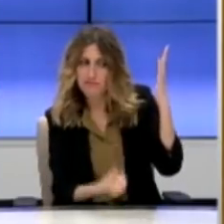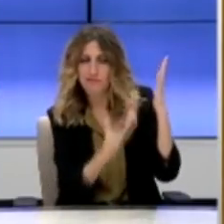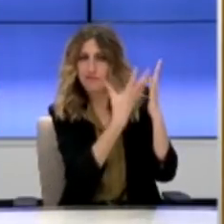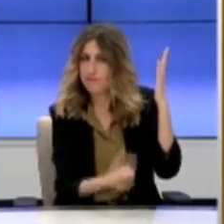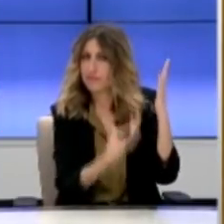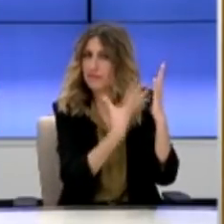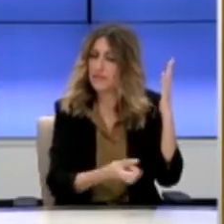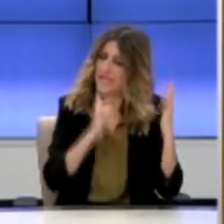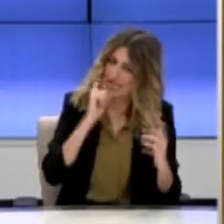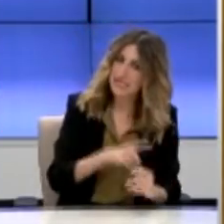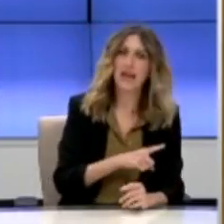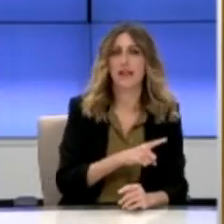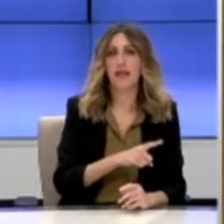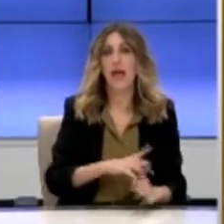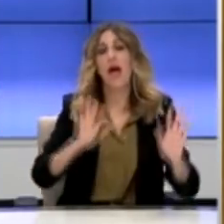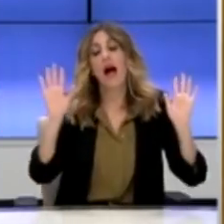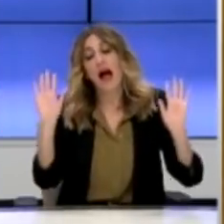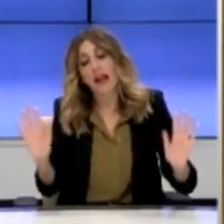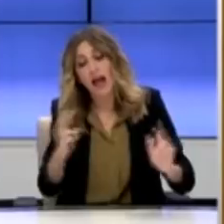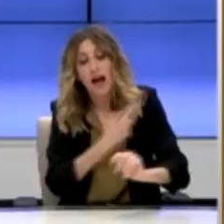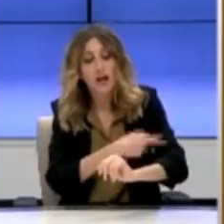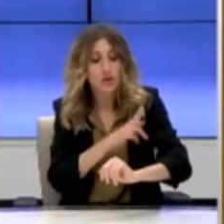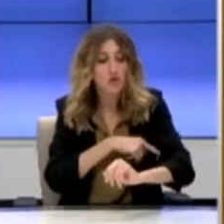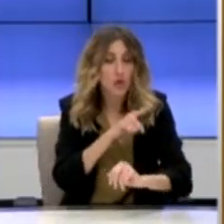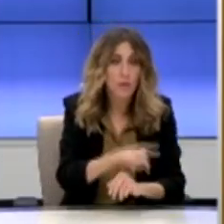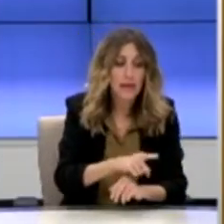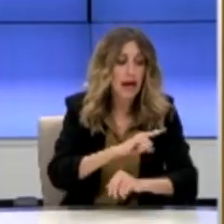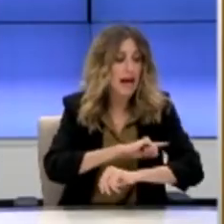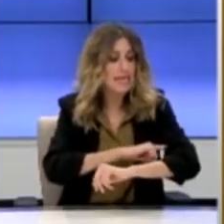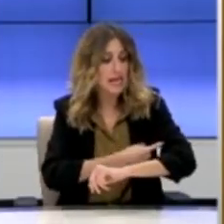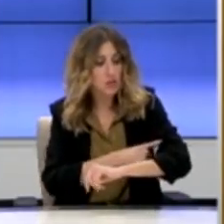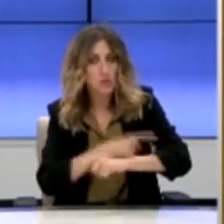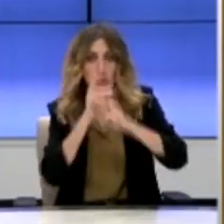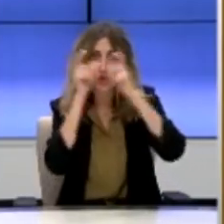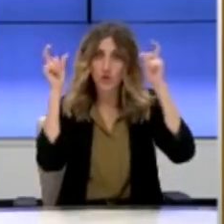για γιατρούς, νοσηλευτές, για σχολεία, για εκπαιδευτικούς.